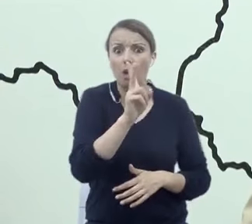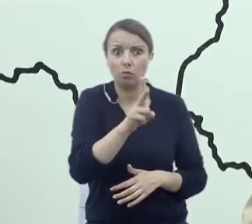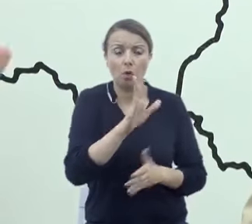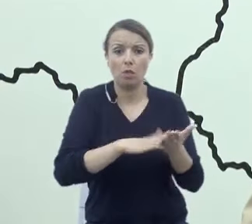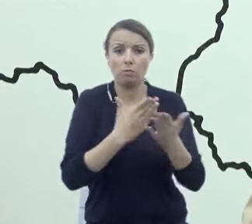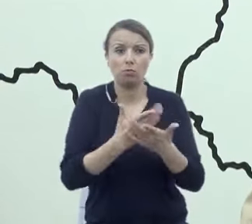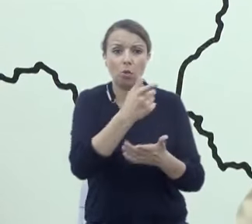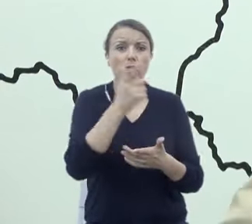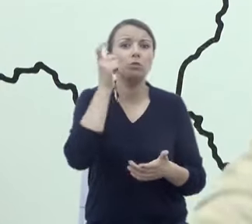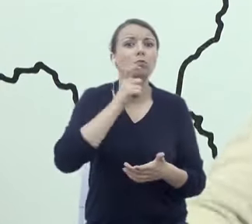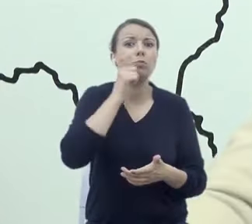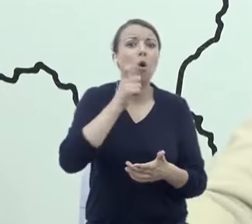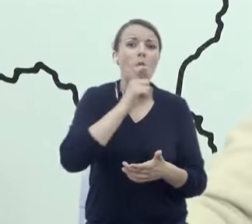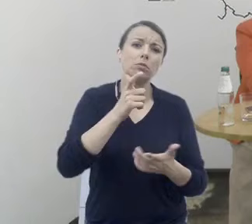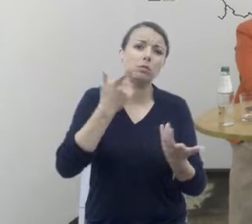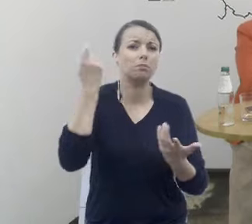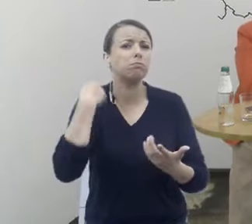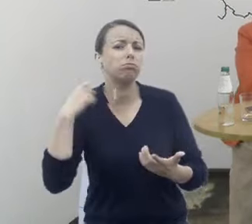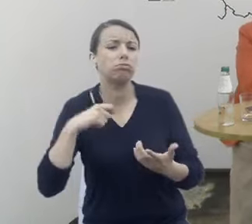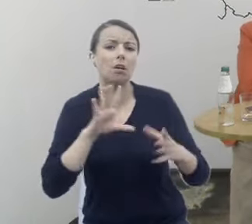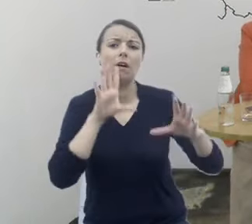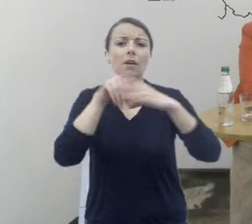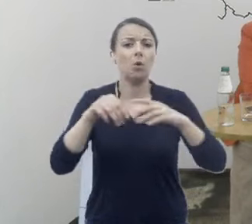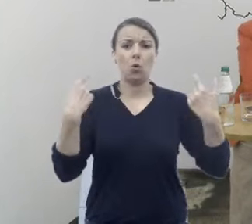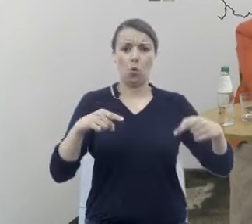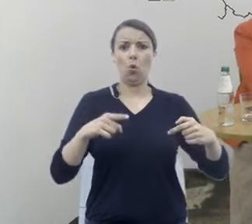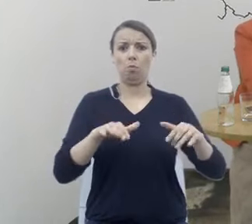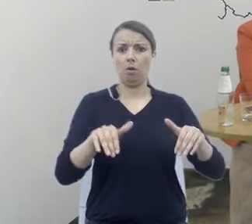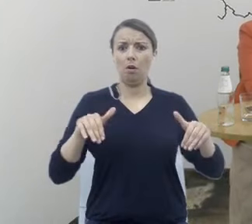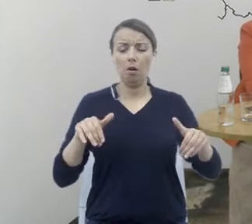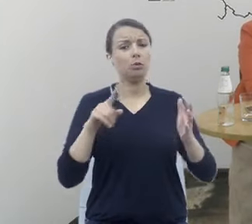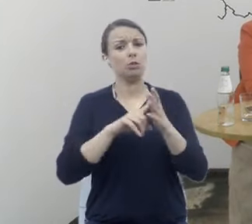zbrodni nie przyłożyli. Mhm. Tak jest. Natomiast